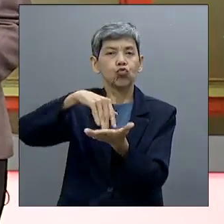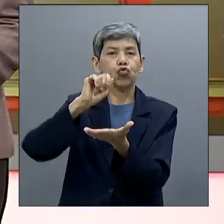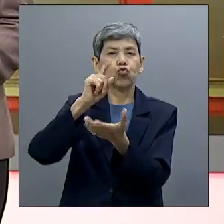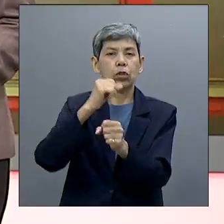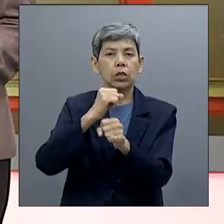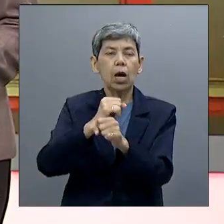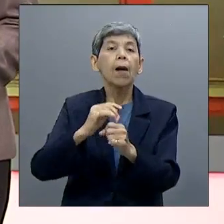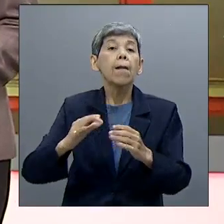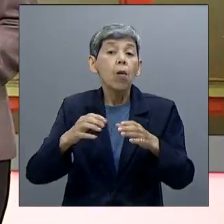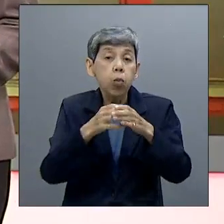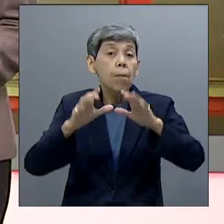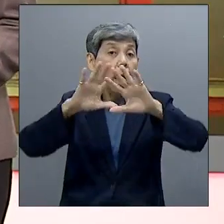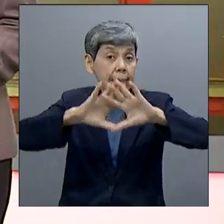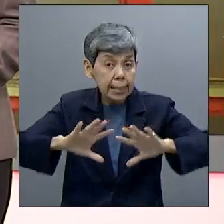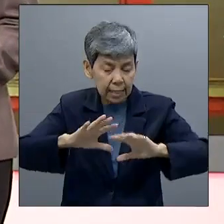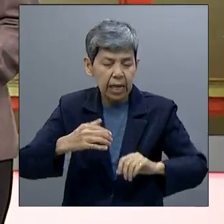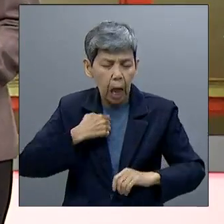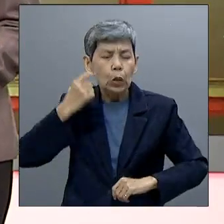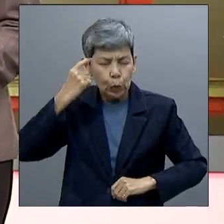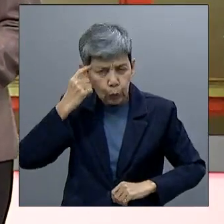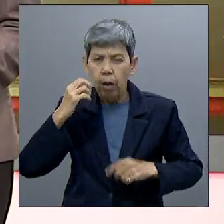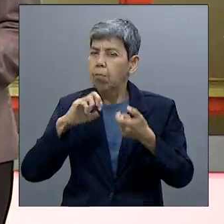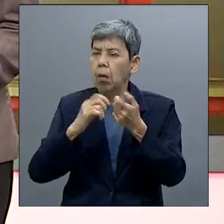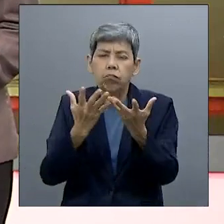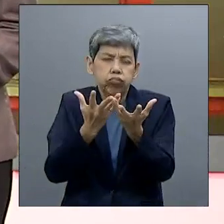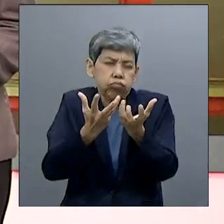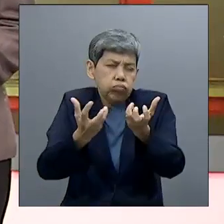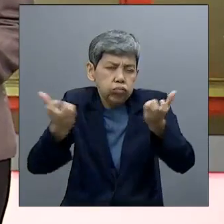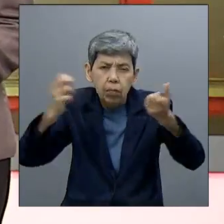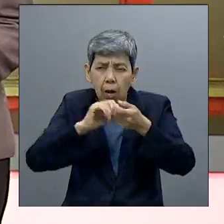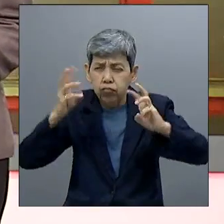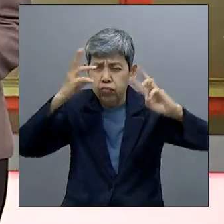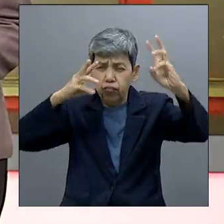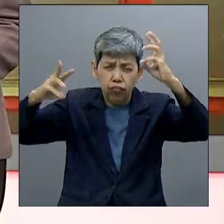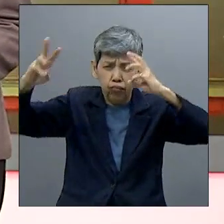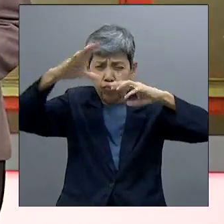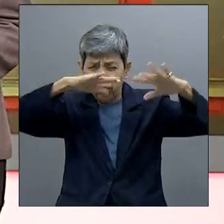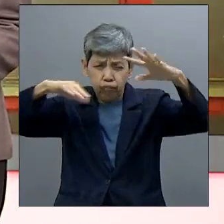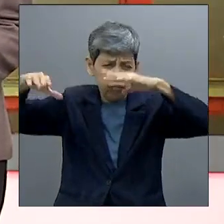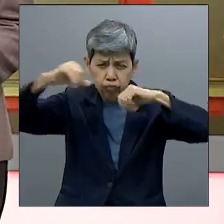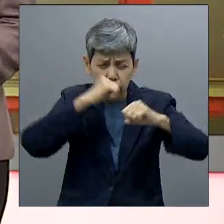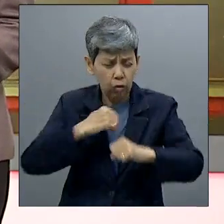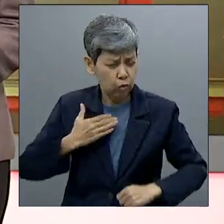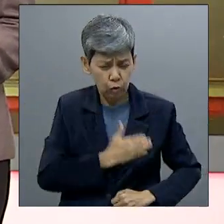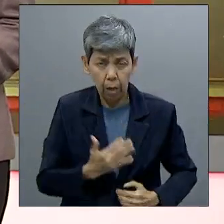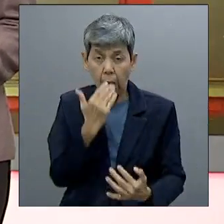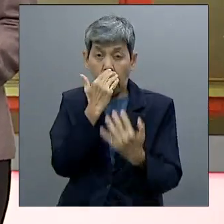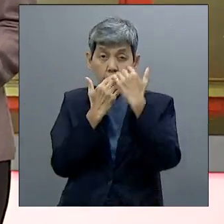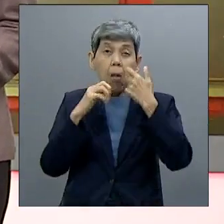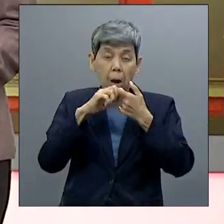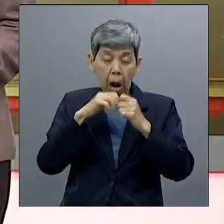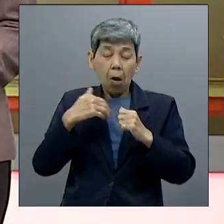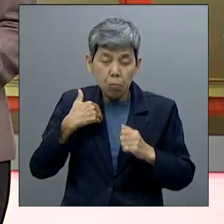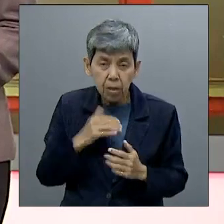เพราะว่าประเทศสมาชิกเองเราก็ต่างตระหนักดีว่าความเสียหายจากปัญหาหมอกควันเนี่ยไม่ได้เกิดขึ้นแค่ต่อสุขภาพของประชาชนเท่านั้น